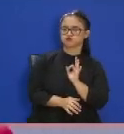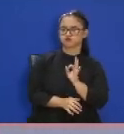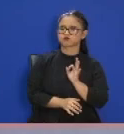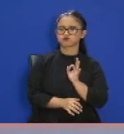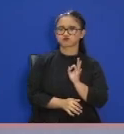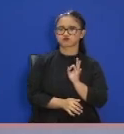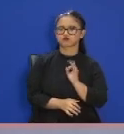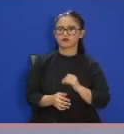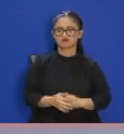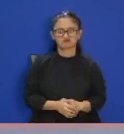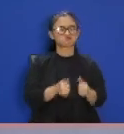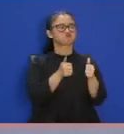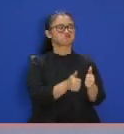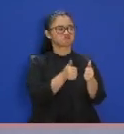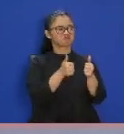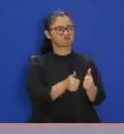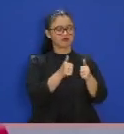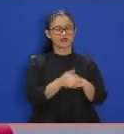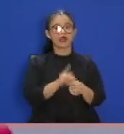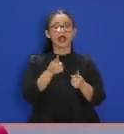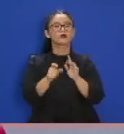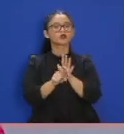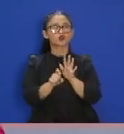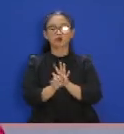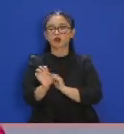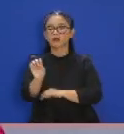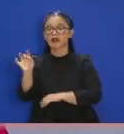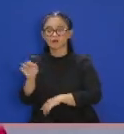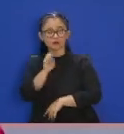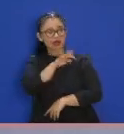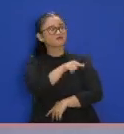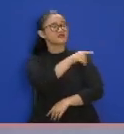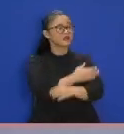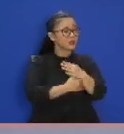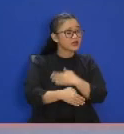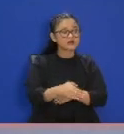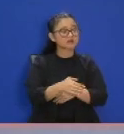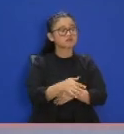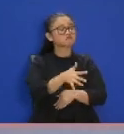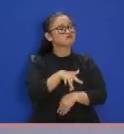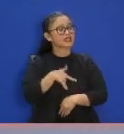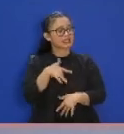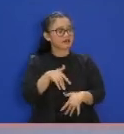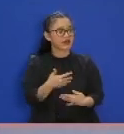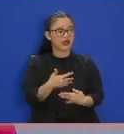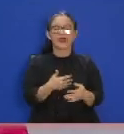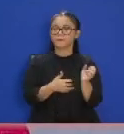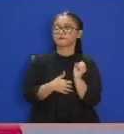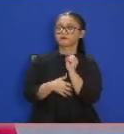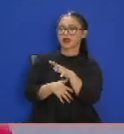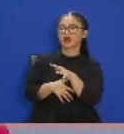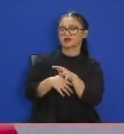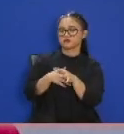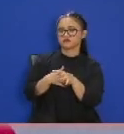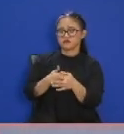Enggak. Hebat. Jadi kalau ada orang bicara seperti itu, buat kamu apa? Ya kalau aku sih,